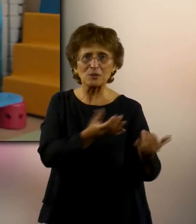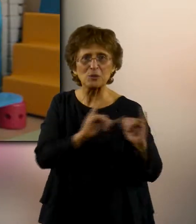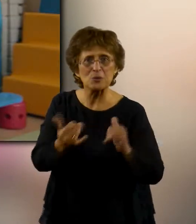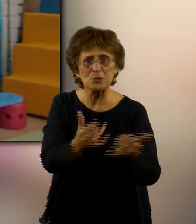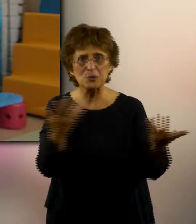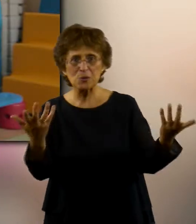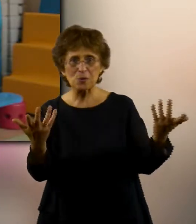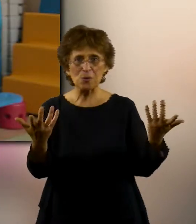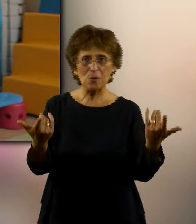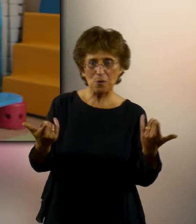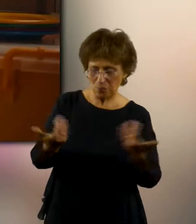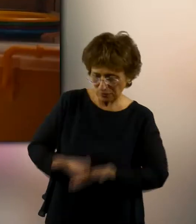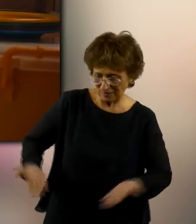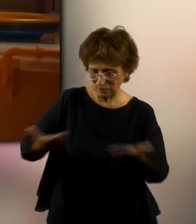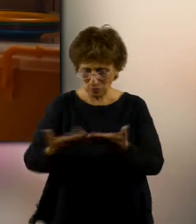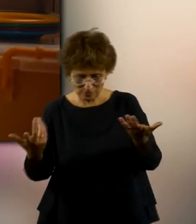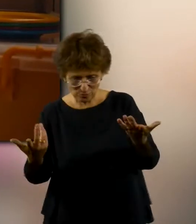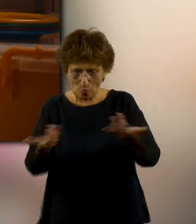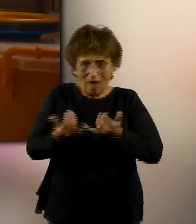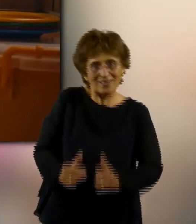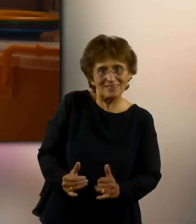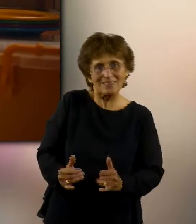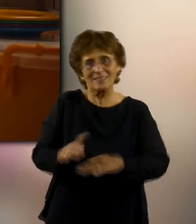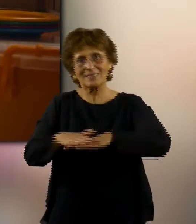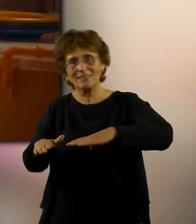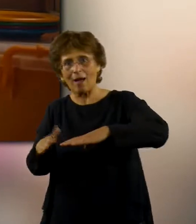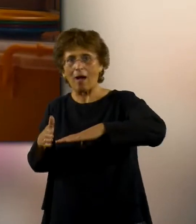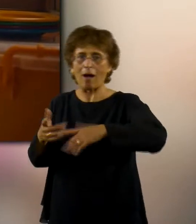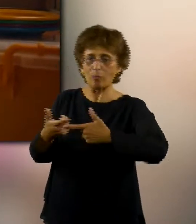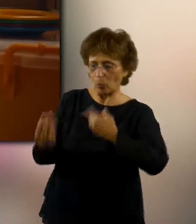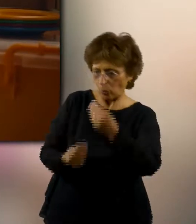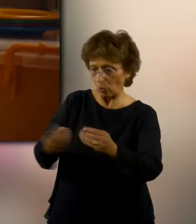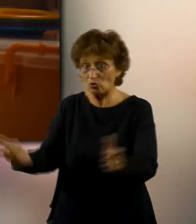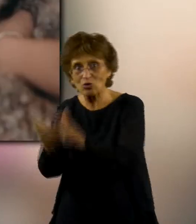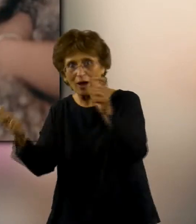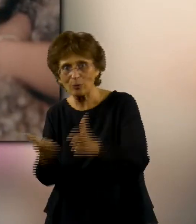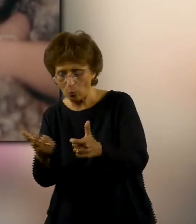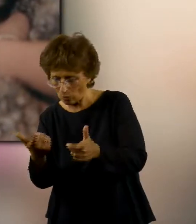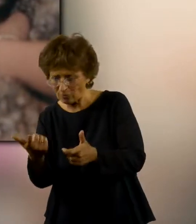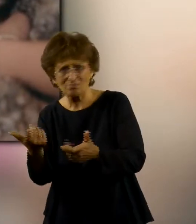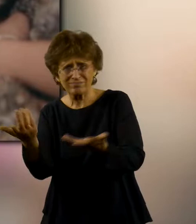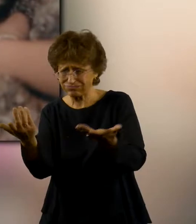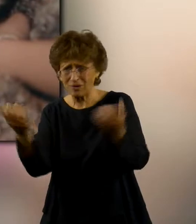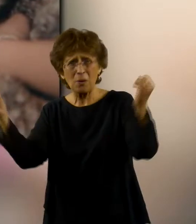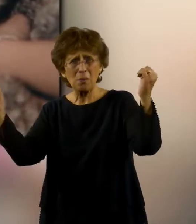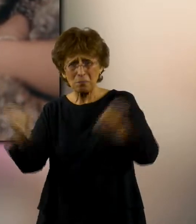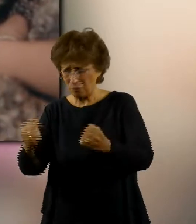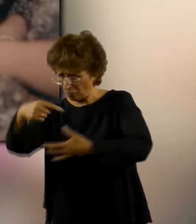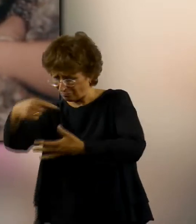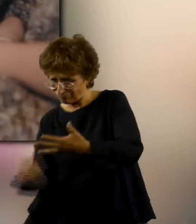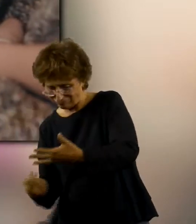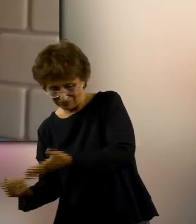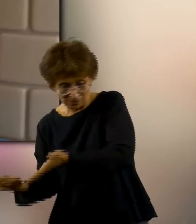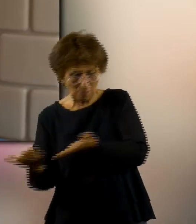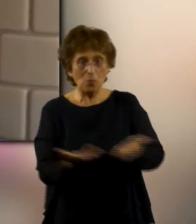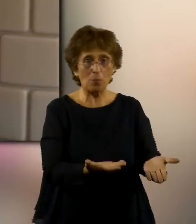travers les jeux, les différentes mises en situation, assis, à table, le château. C'est vraiment pour lui montrer tout le